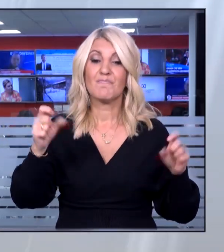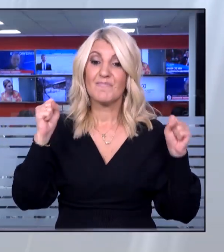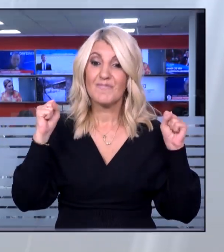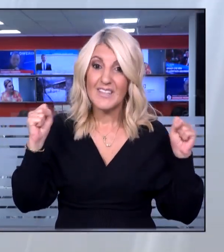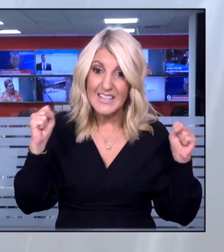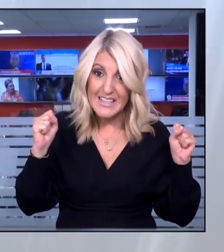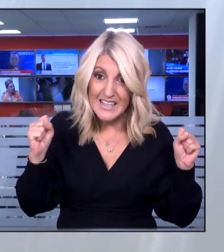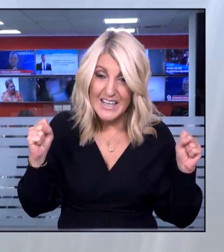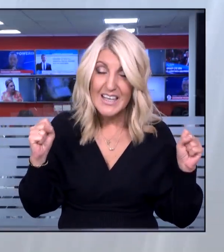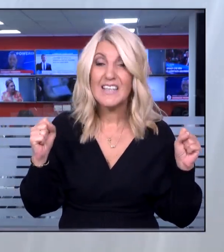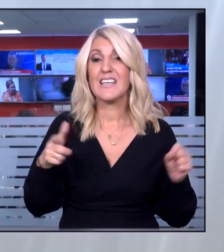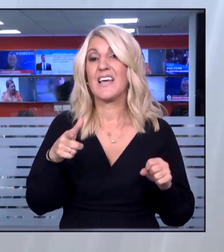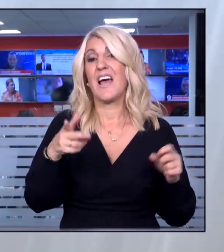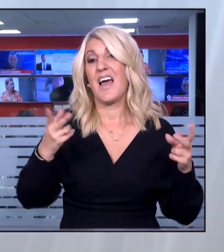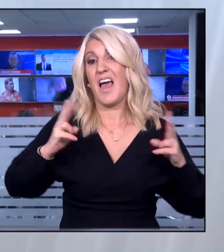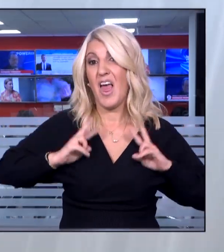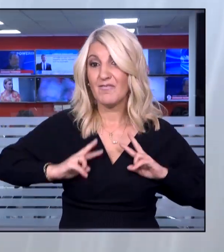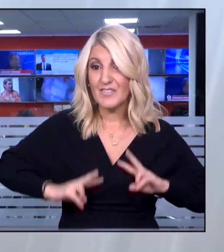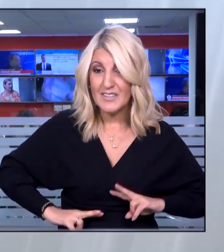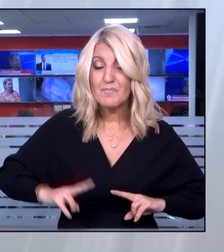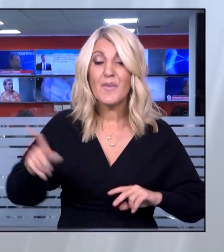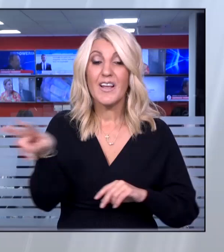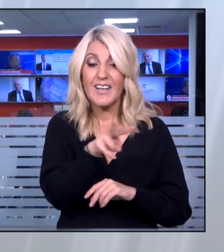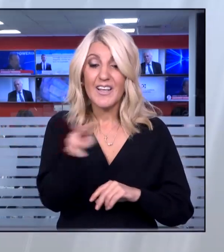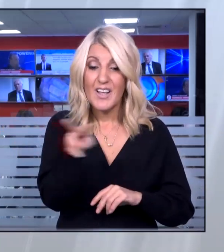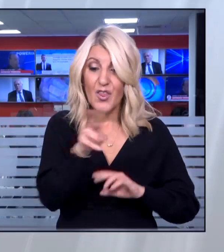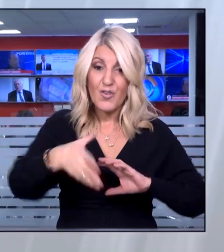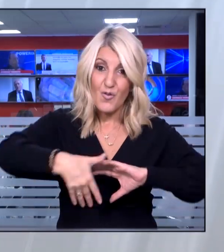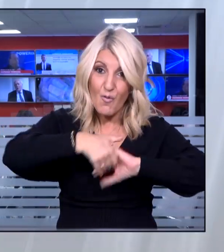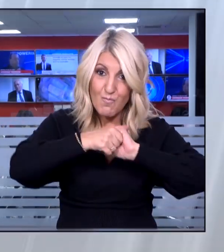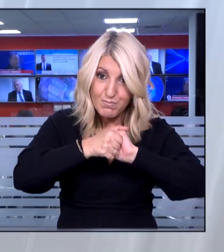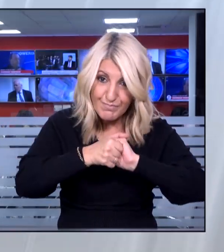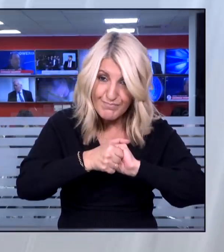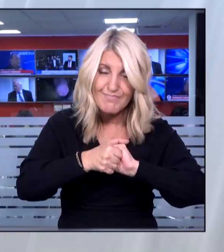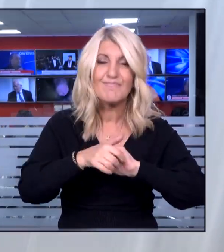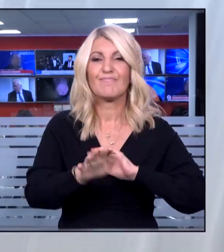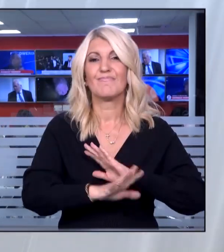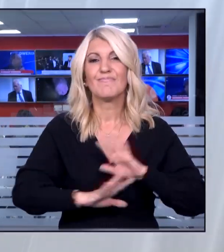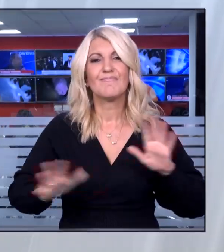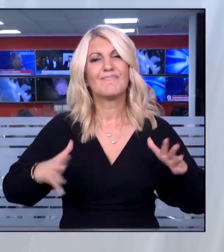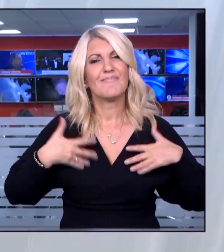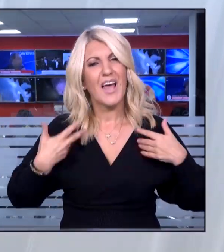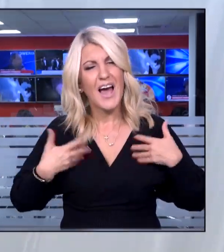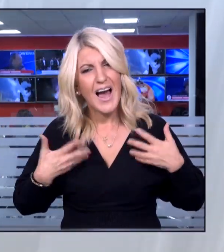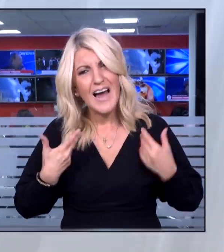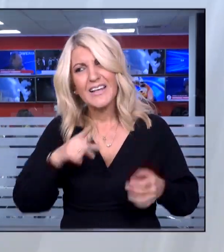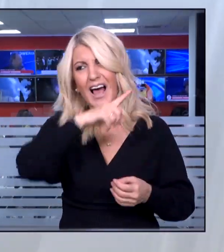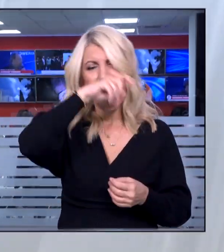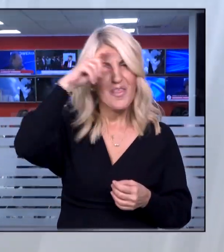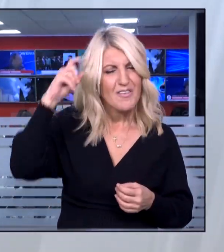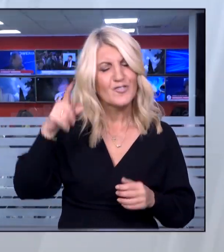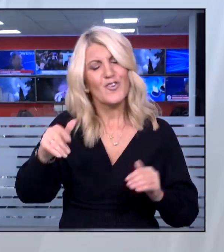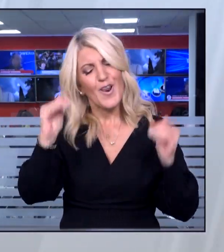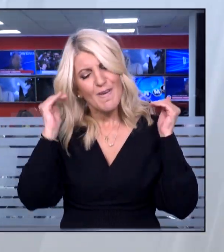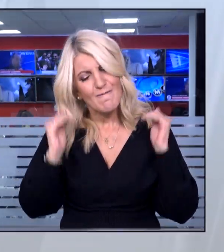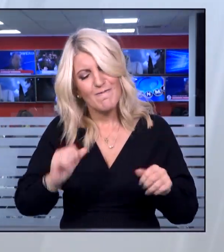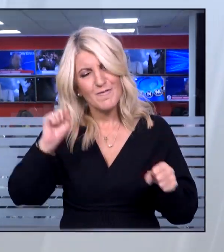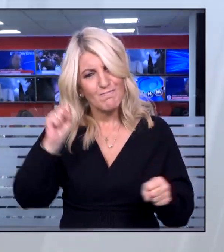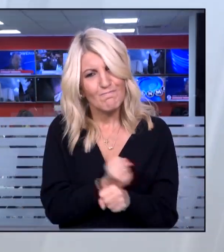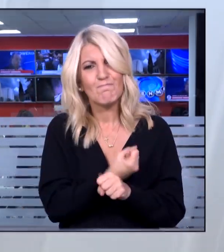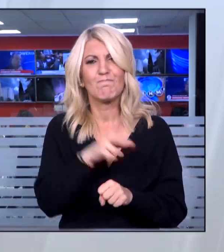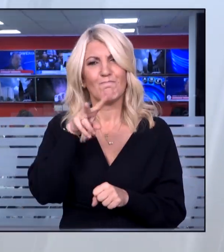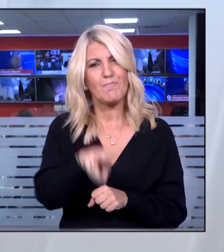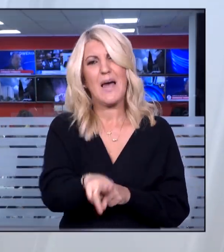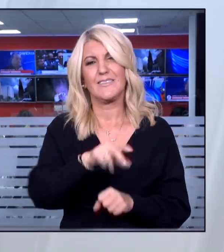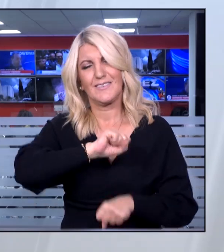να κρατούν ο ένας το χέρι του άλλου και στις μεγάλες χαρές και σε όποιες δυσκολίες μπορεί να έρθουν. Στη Θήβα και το στέλεχος του